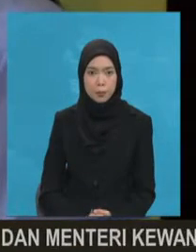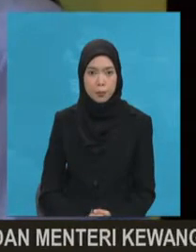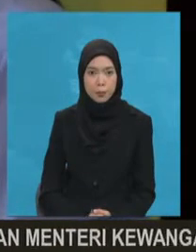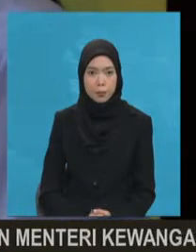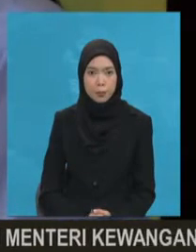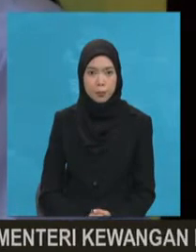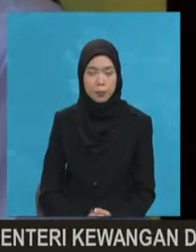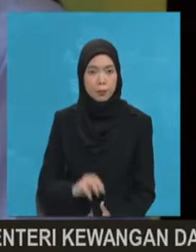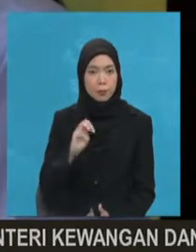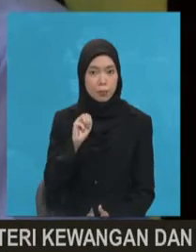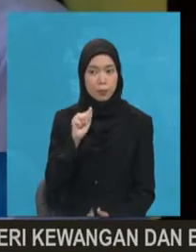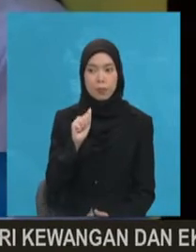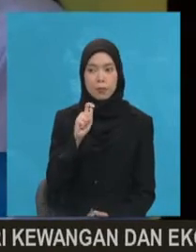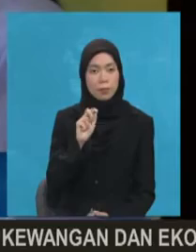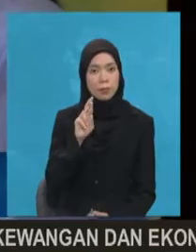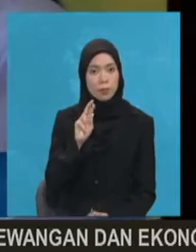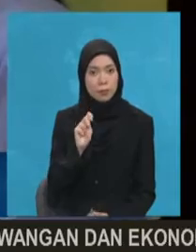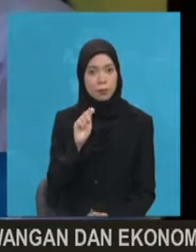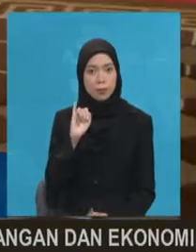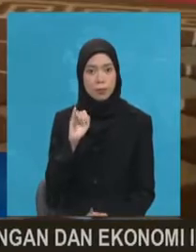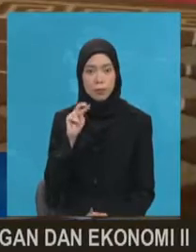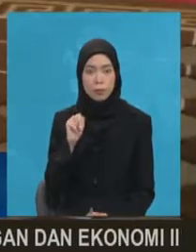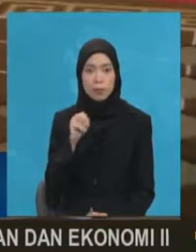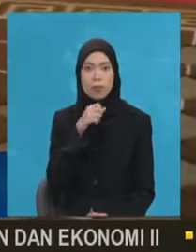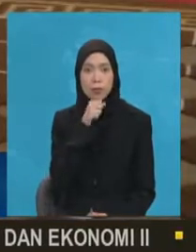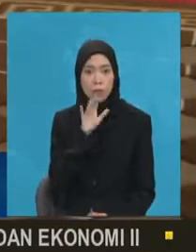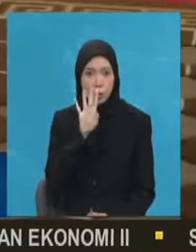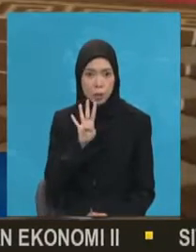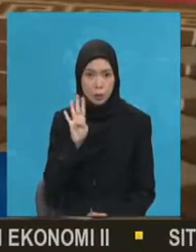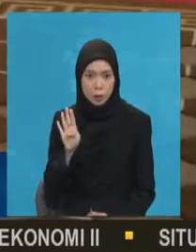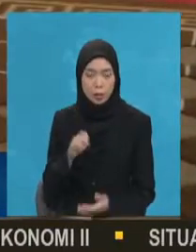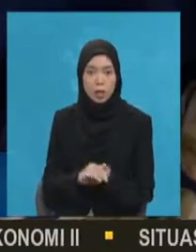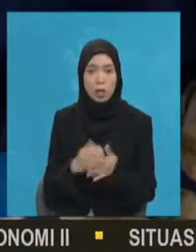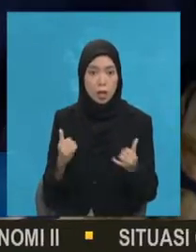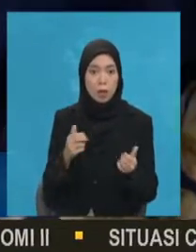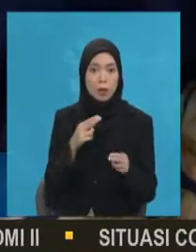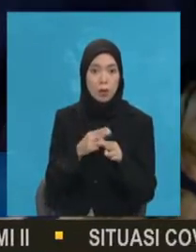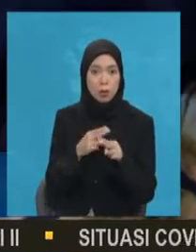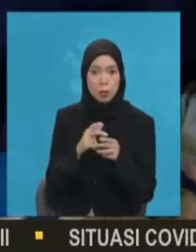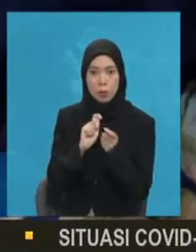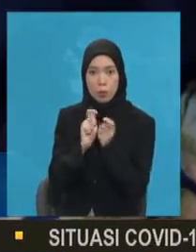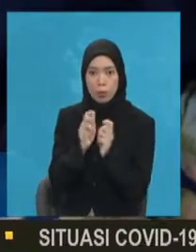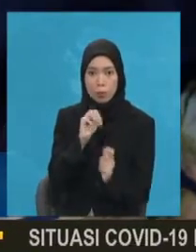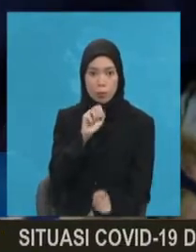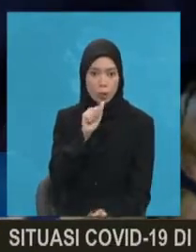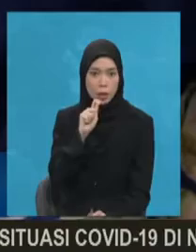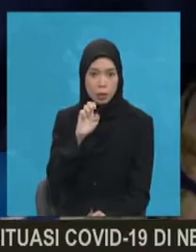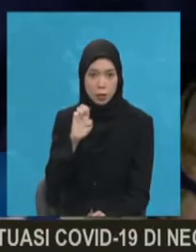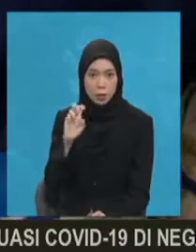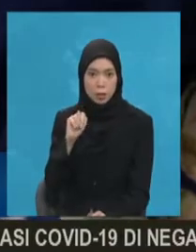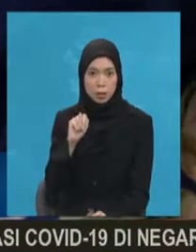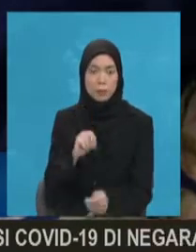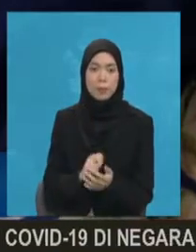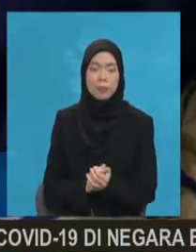Muhammad Awang Madina nak belang 44 tahun kini dikenali sebagai Muhammad matiin bin Abdullah belang manakala